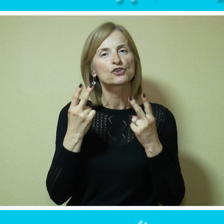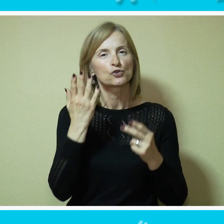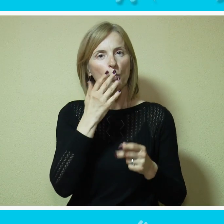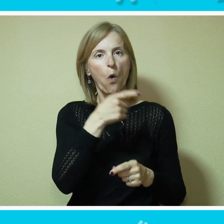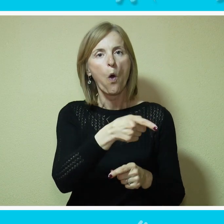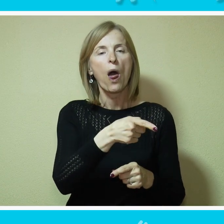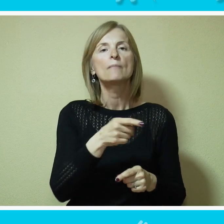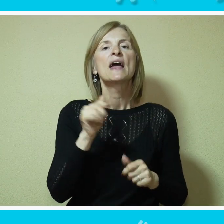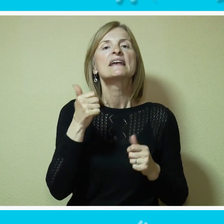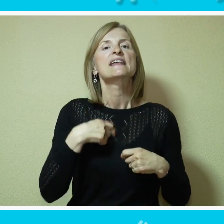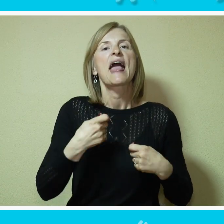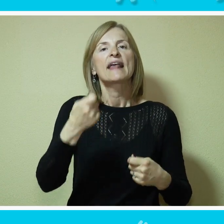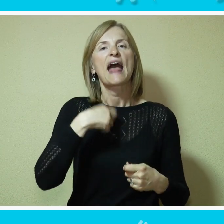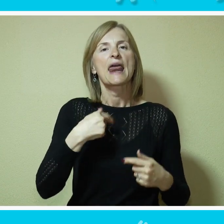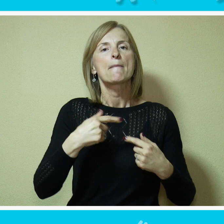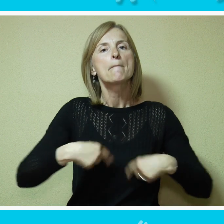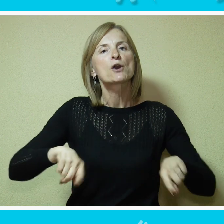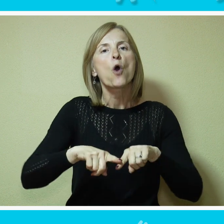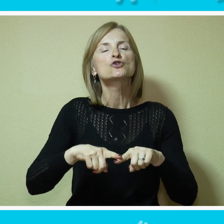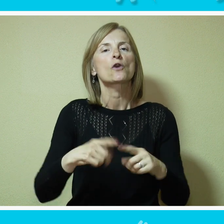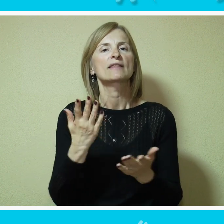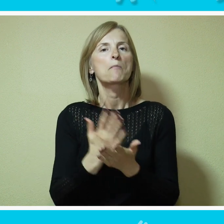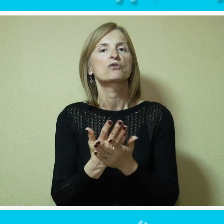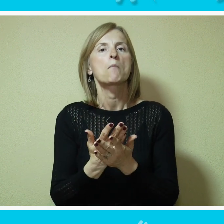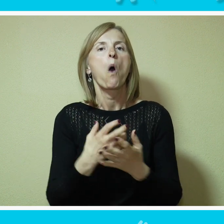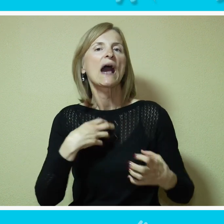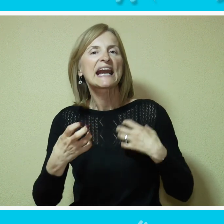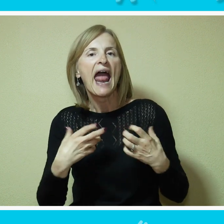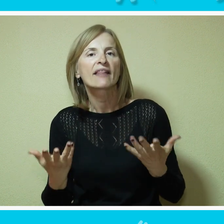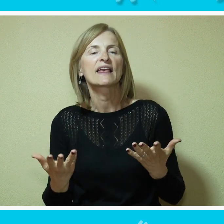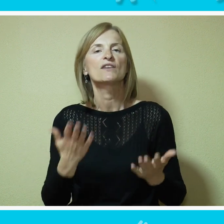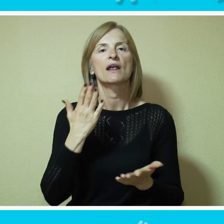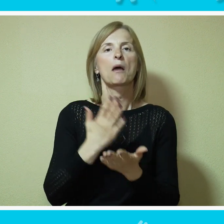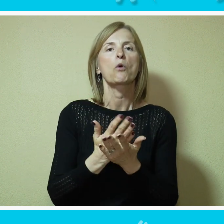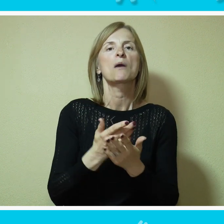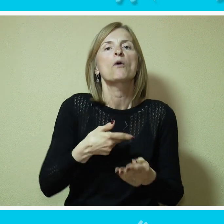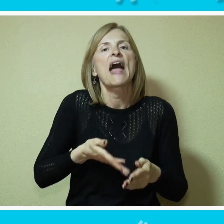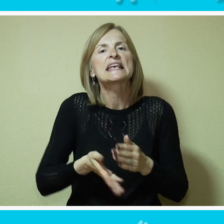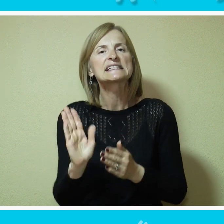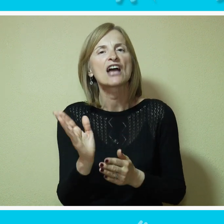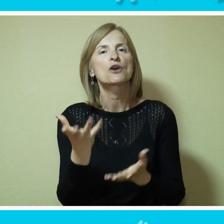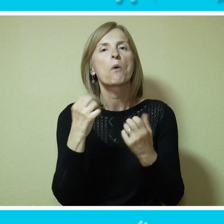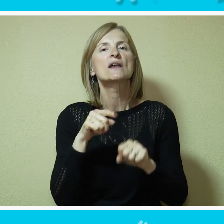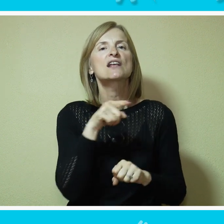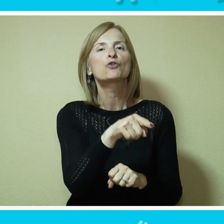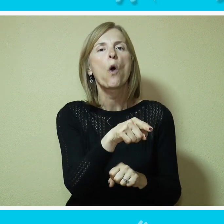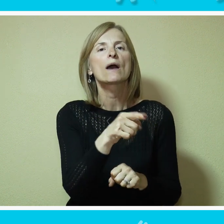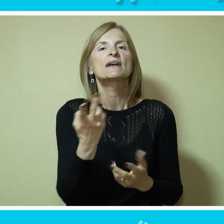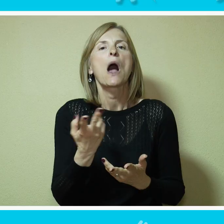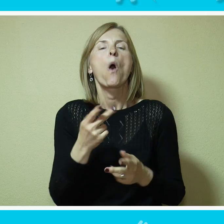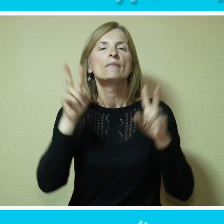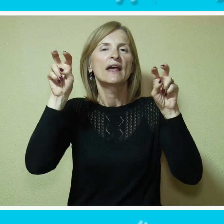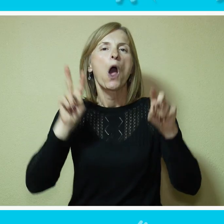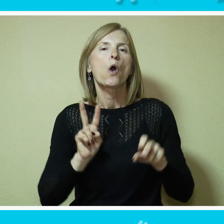škole da nam daje prostora da budemo i kreativni i nekako da izađemo iz tog koloseka,